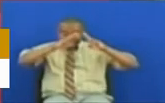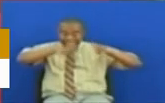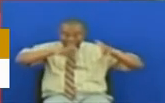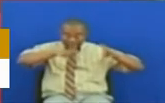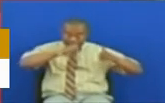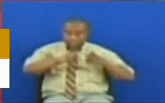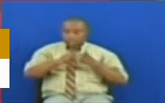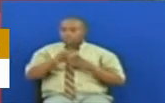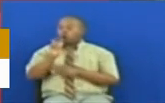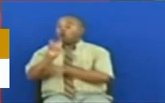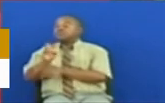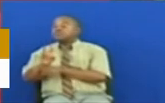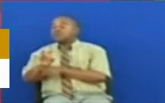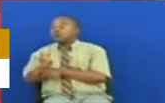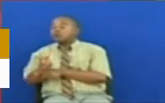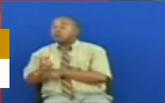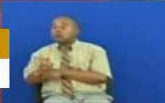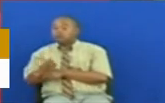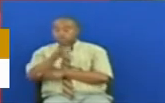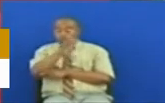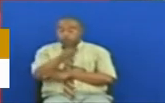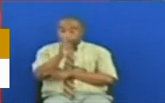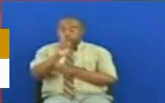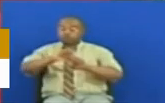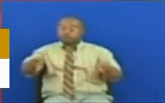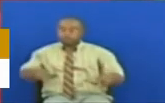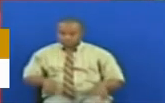Nitaka kuwapa tu ufafanuzi wenzangu kwamba hawa watu wawili ni tofauti.